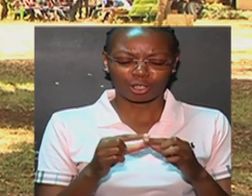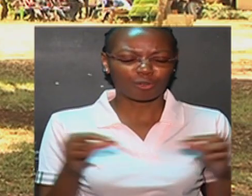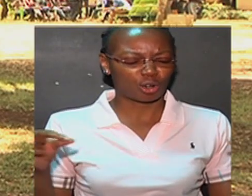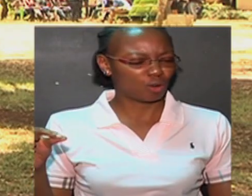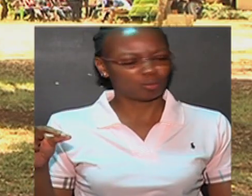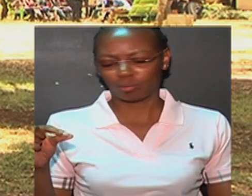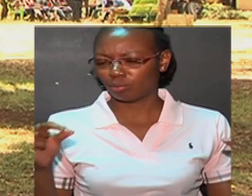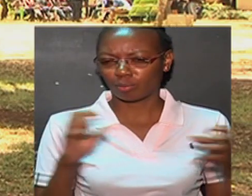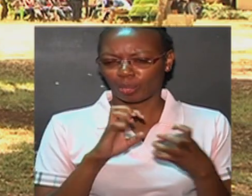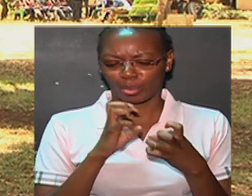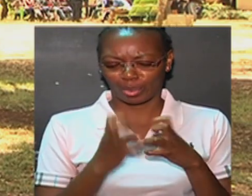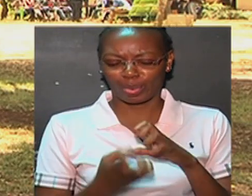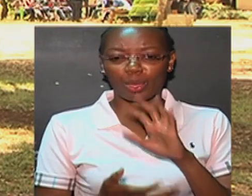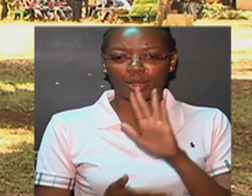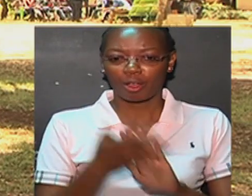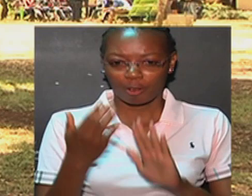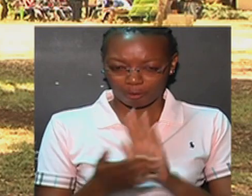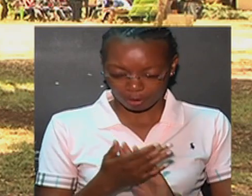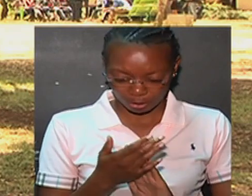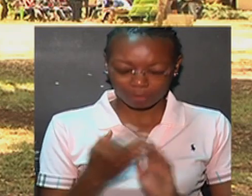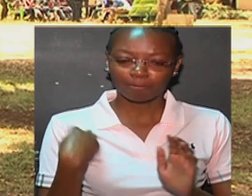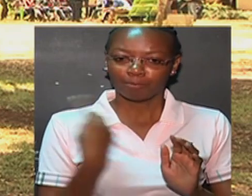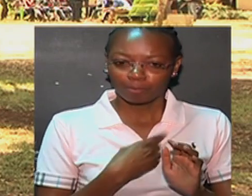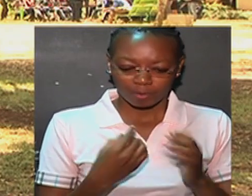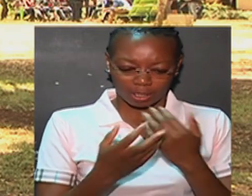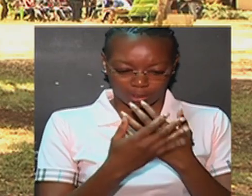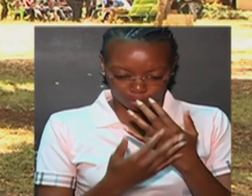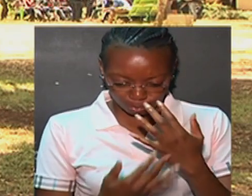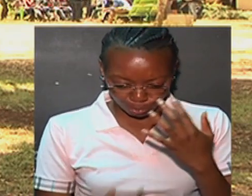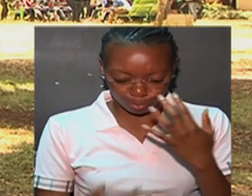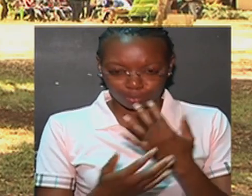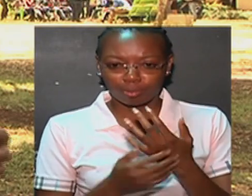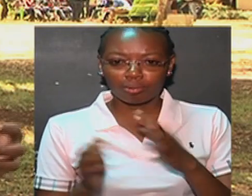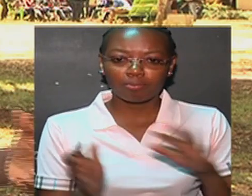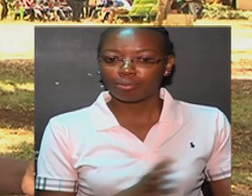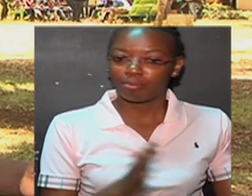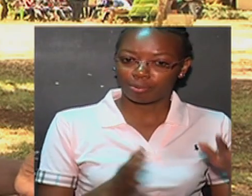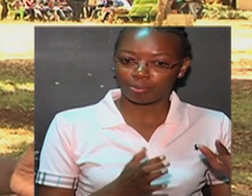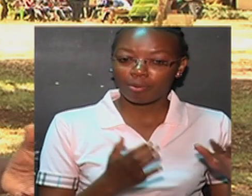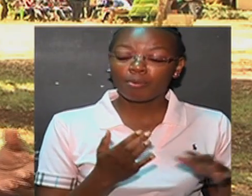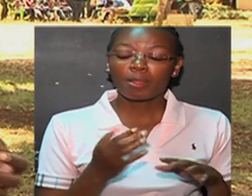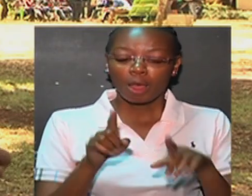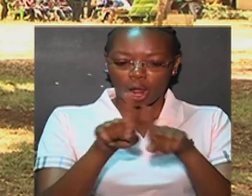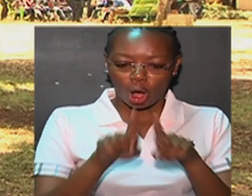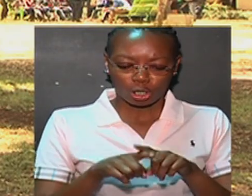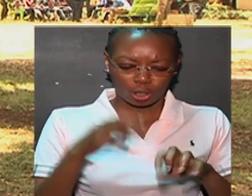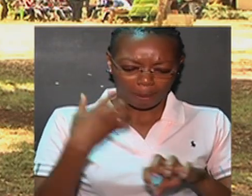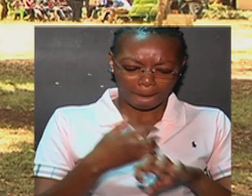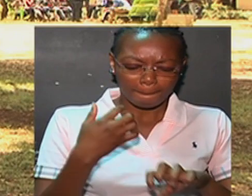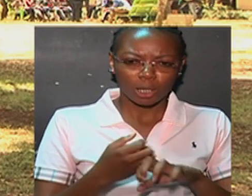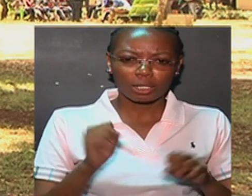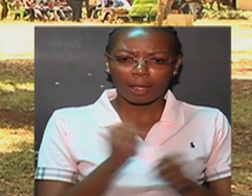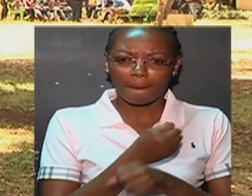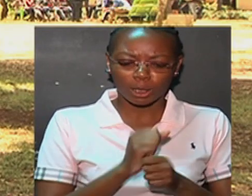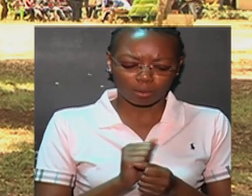tunatoa damu. Mifupa atuwezi kusiaga naye nyama saa ile tunasiaga nyama. Mifupa itafunja